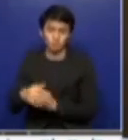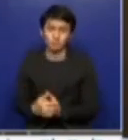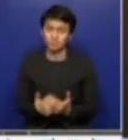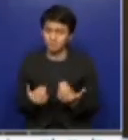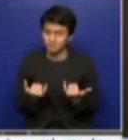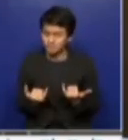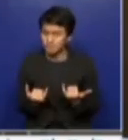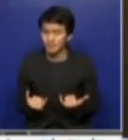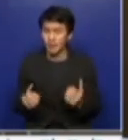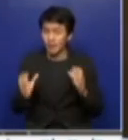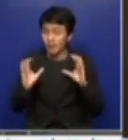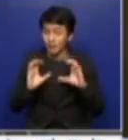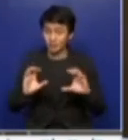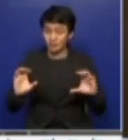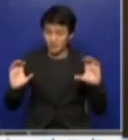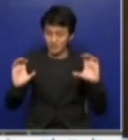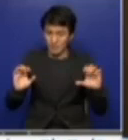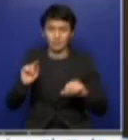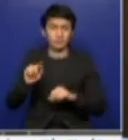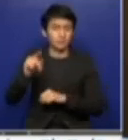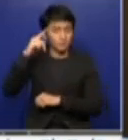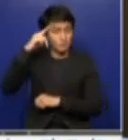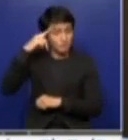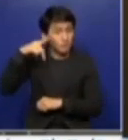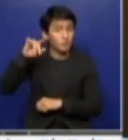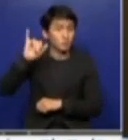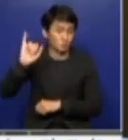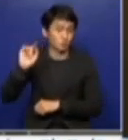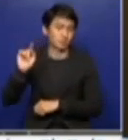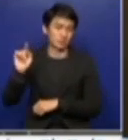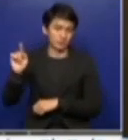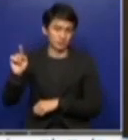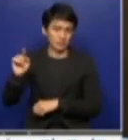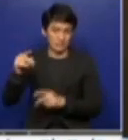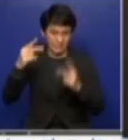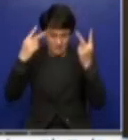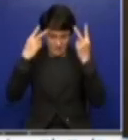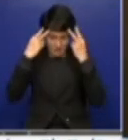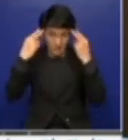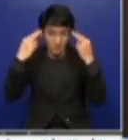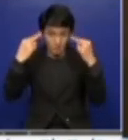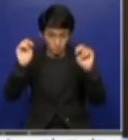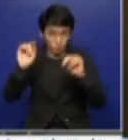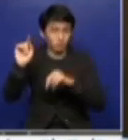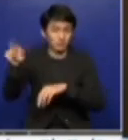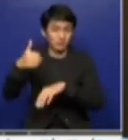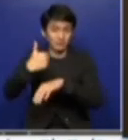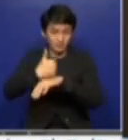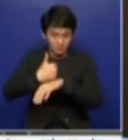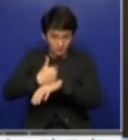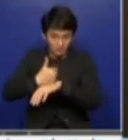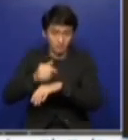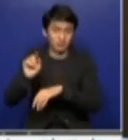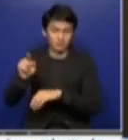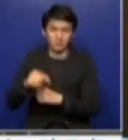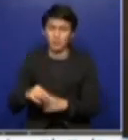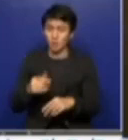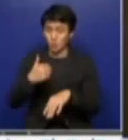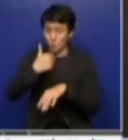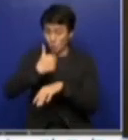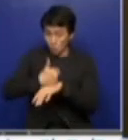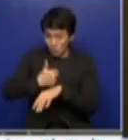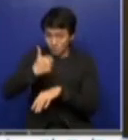าลโดยพลเอกประยุทธ์จันทร์โอชานายกรัฐมนตรีในฐานะหัวหน้ารัฐบ